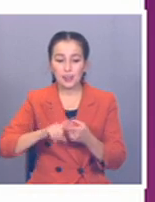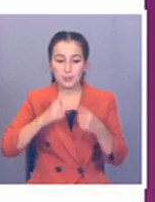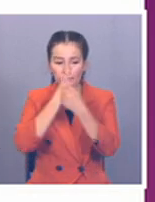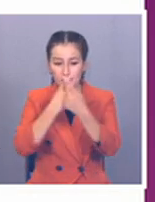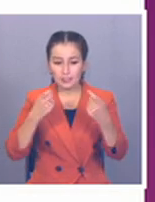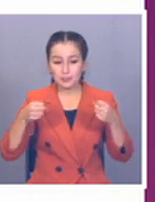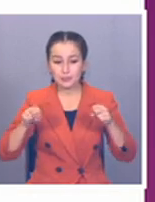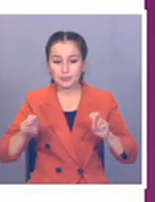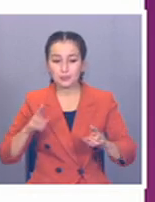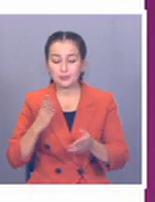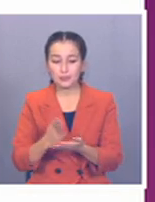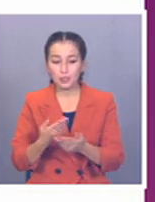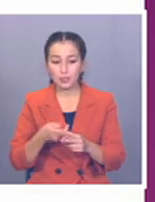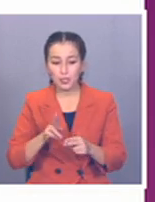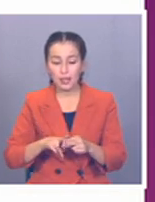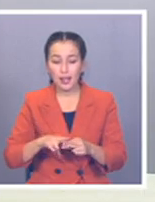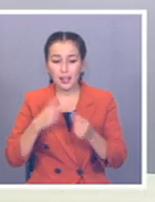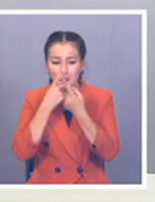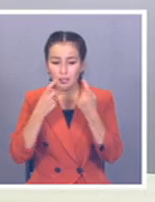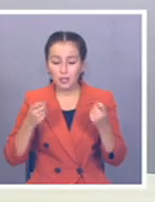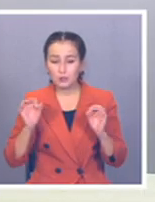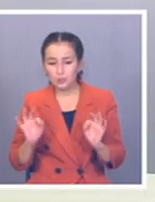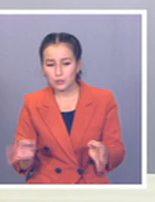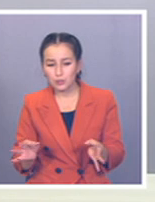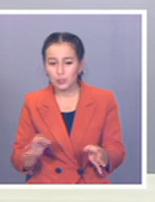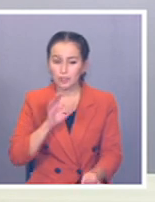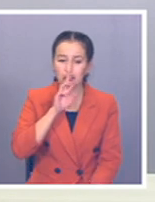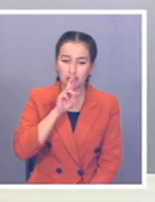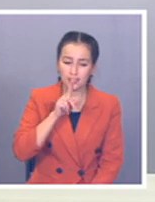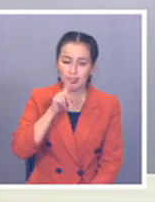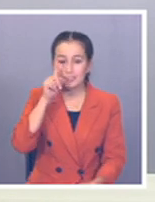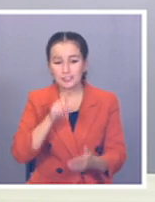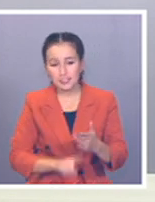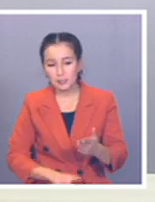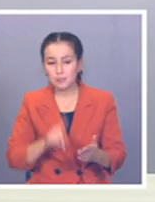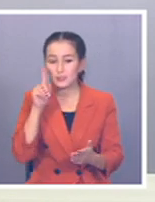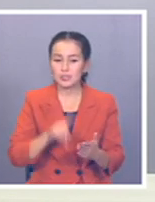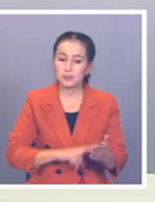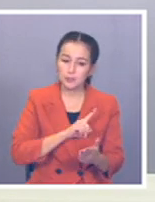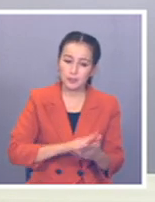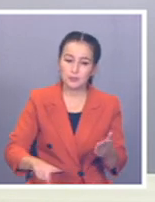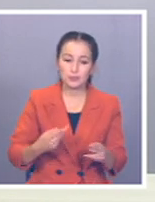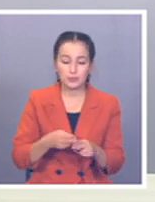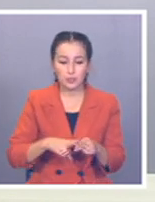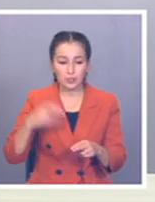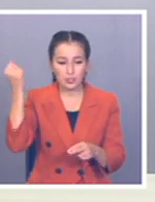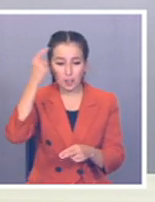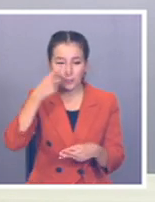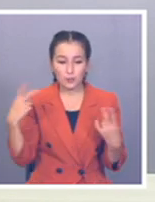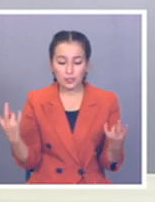мәліметтердің дұрыс немесе дұрыс емес екенін, сенеміз немесе сенбейміз екенін анықтауымыз қажет.